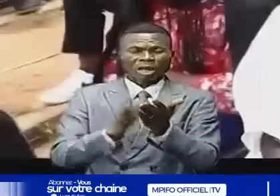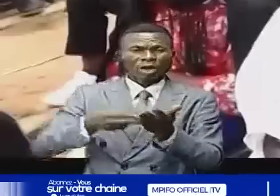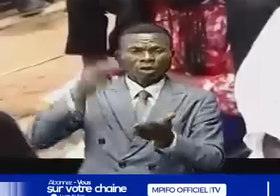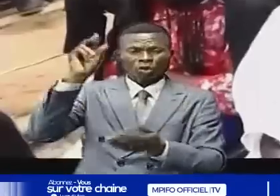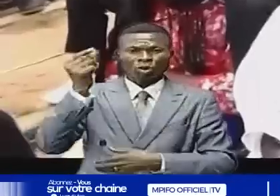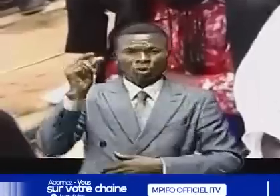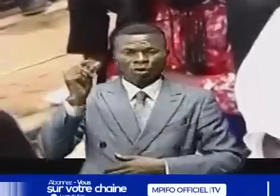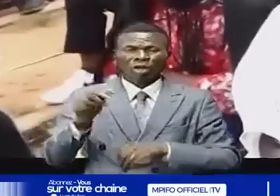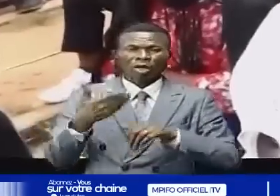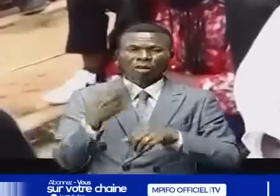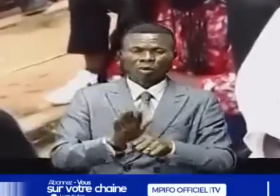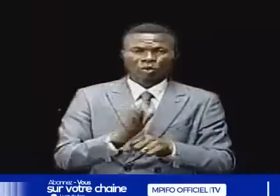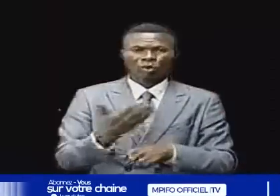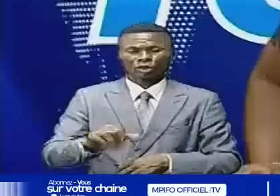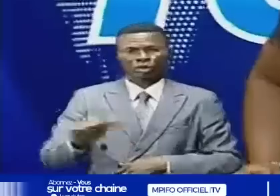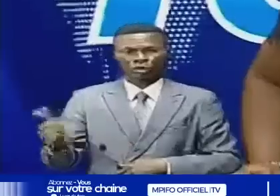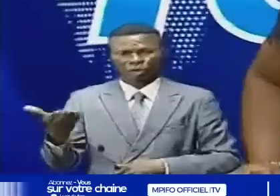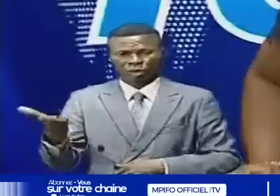et autres.